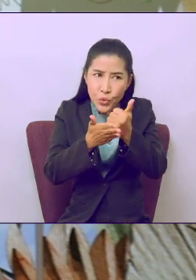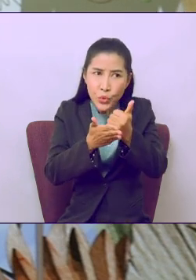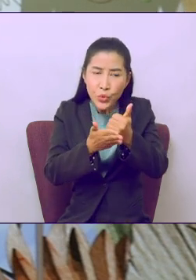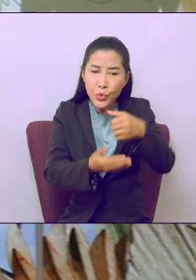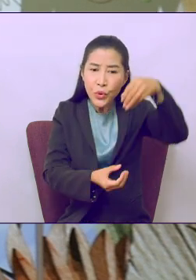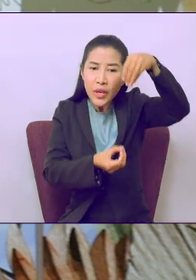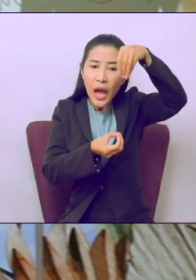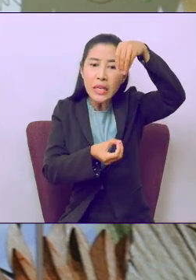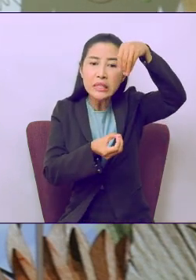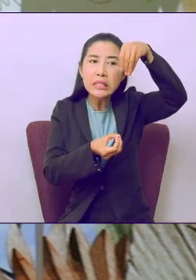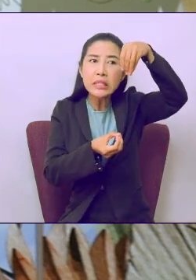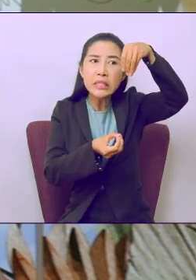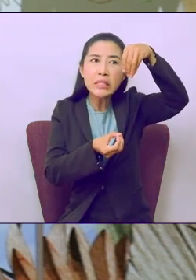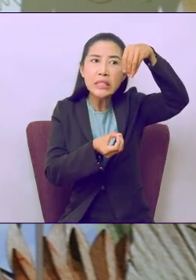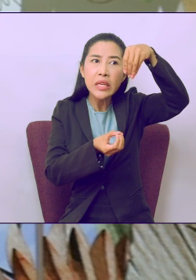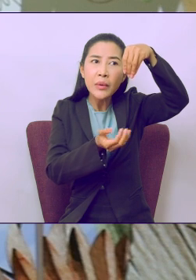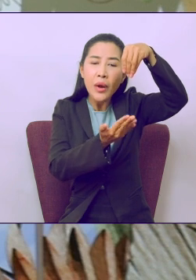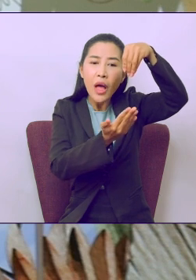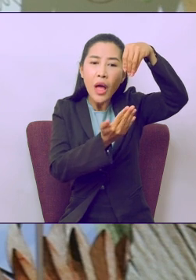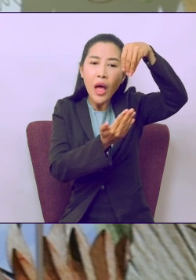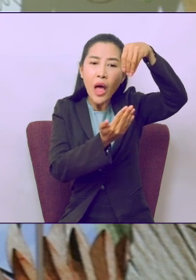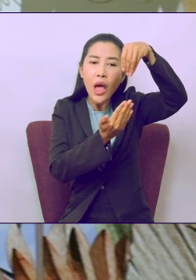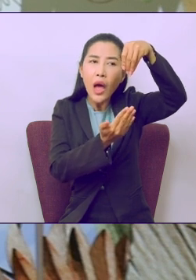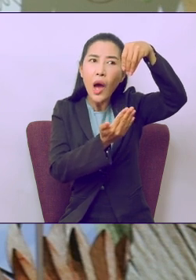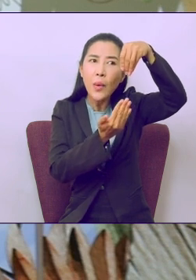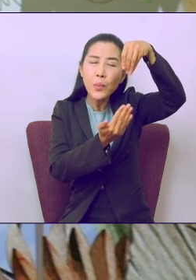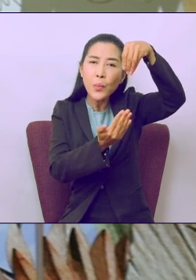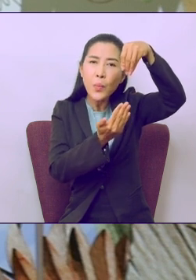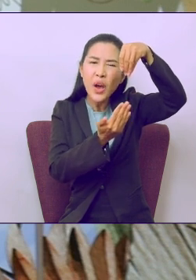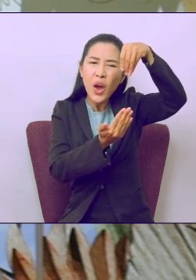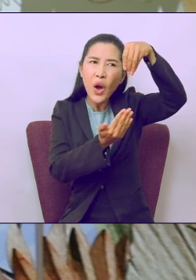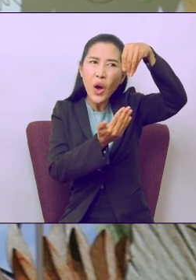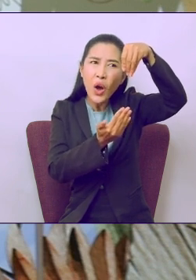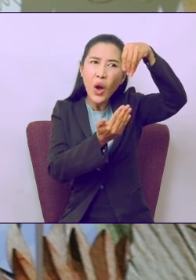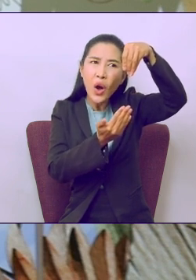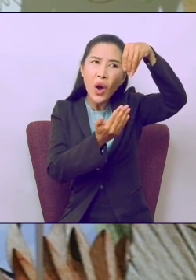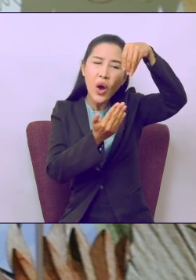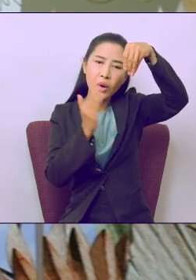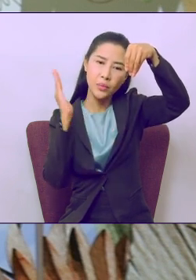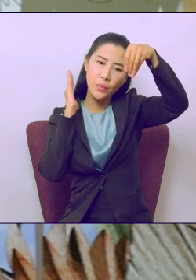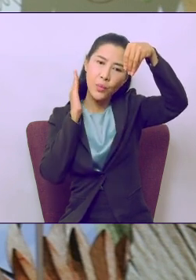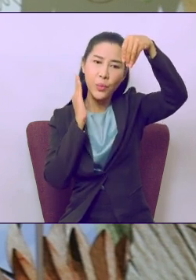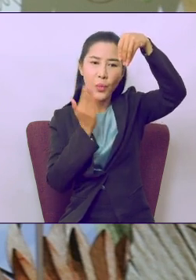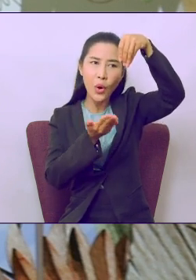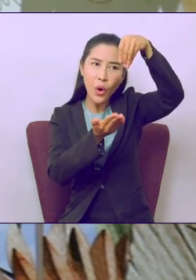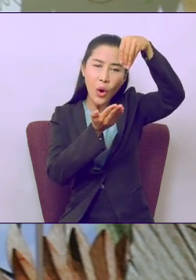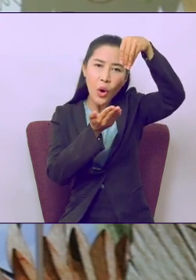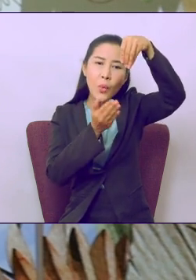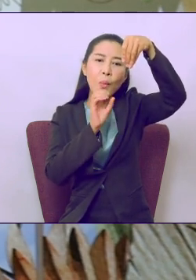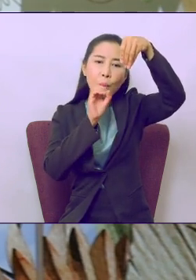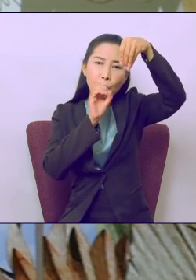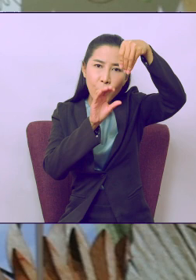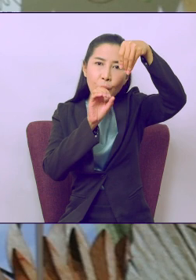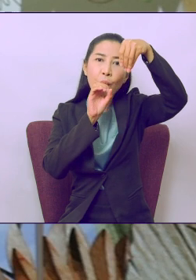ครับโดยการจับบ้างนะครับหรือว่าค่อยๆนะครับประคองนะครับอ่าคอน้องเนี่ยนะครับให้ตั้งตรงแล้วเป่าลมได้นะ